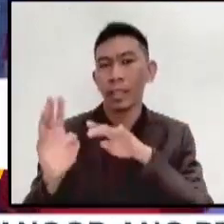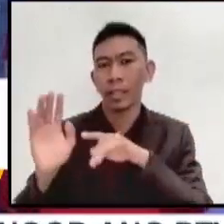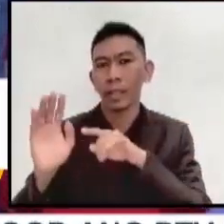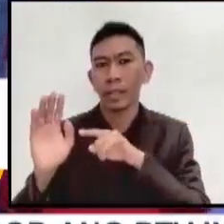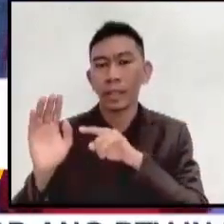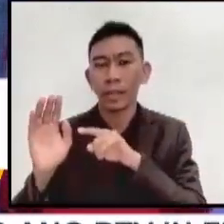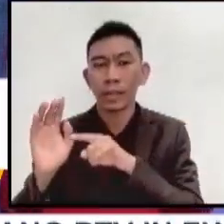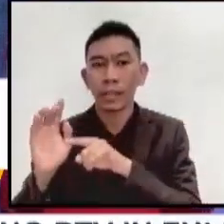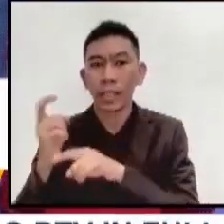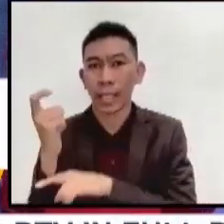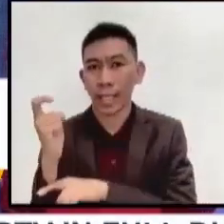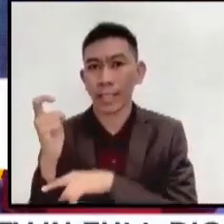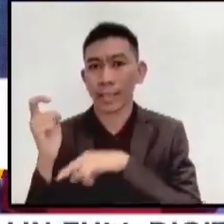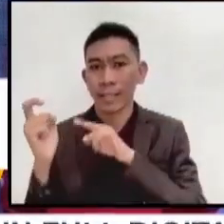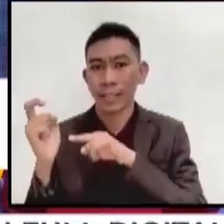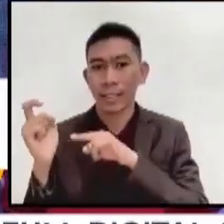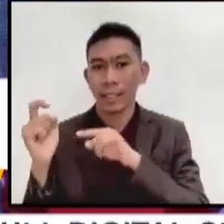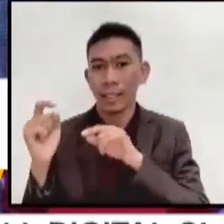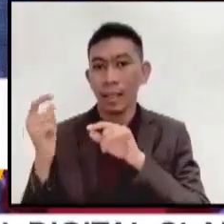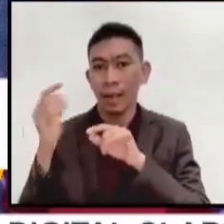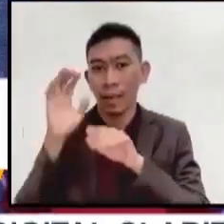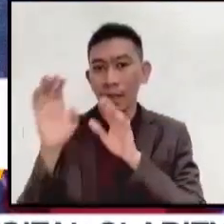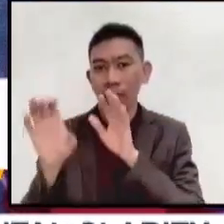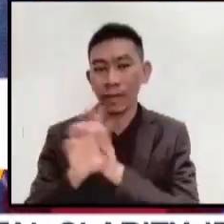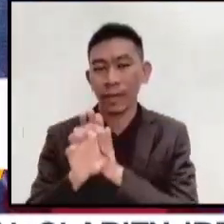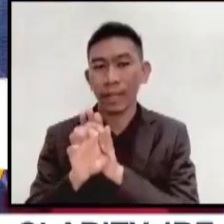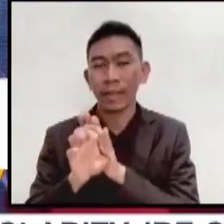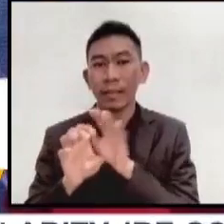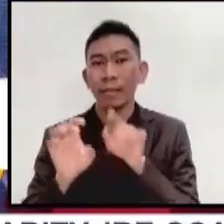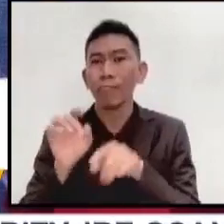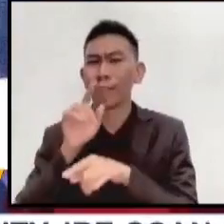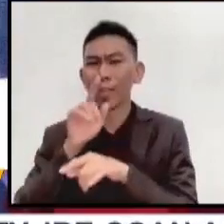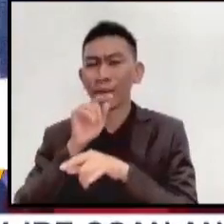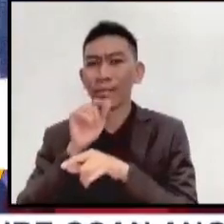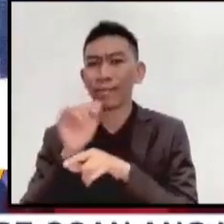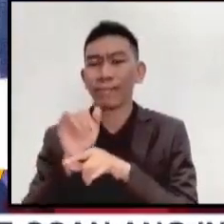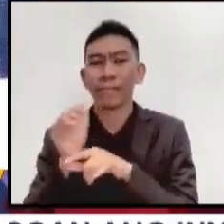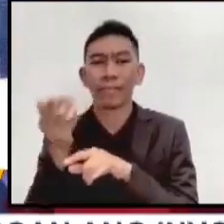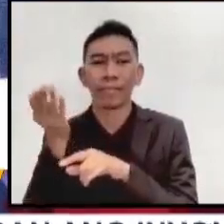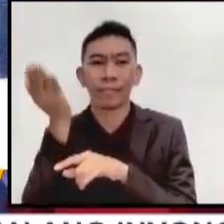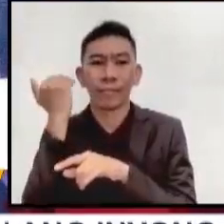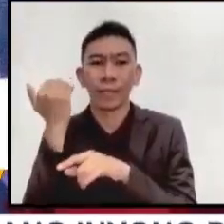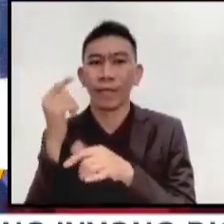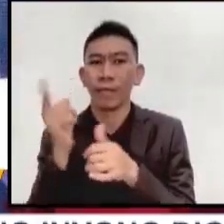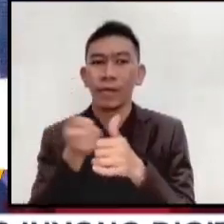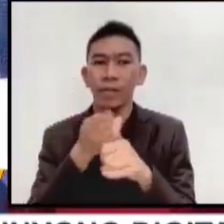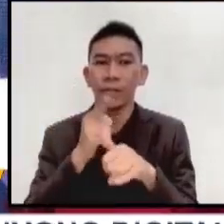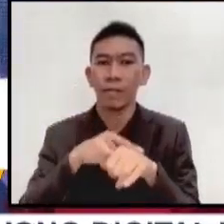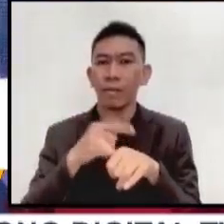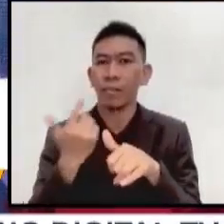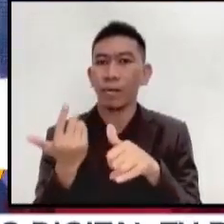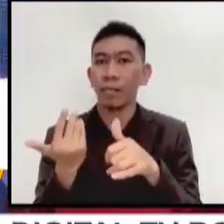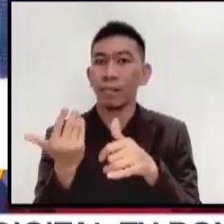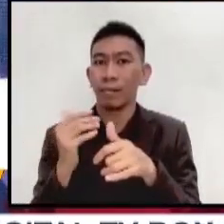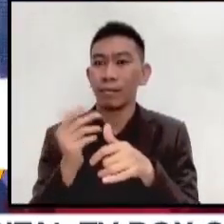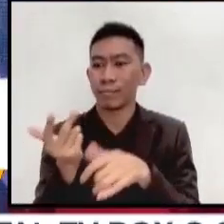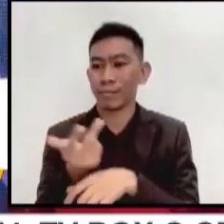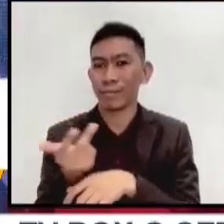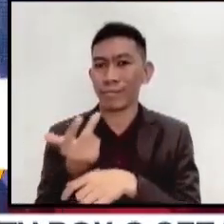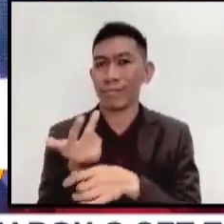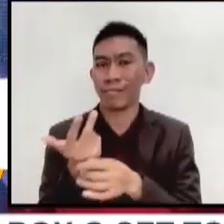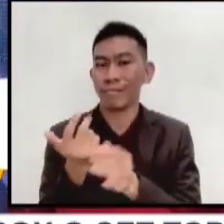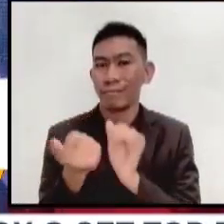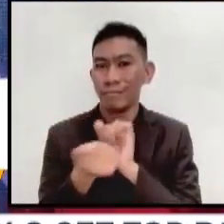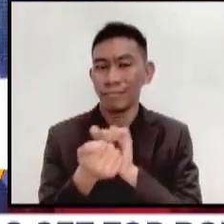X, formerly known as Twitter. Bukod sa itong unang beses na nagsama-sama ang tatlo, ito rin ang unang public performance si Ariana